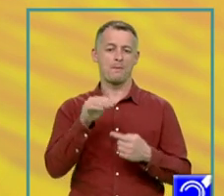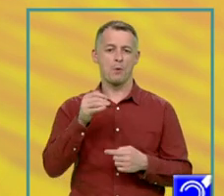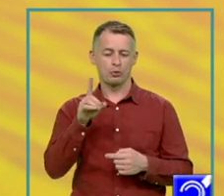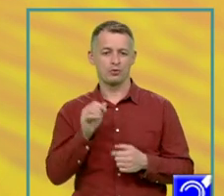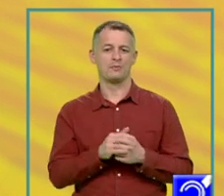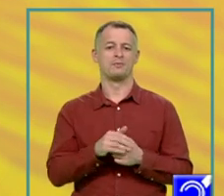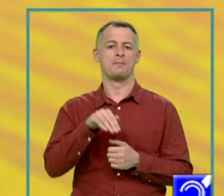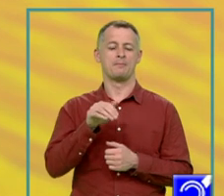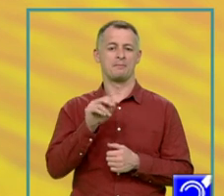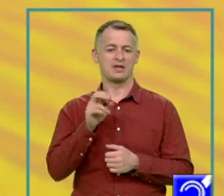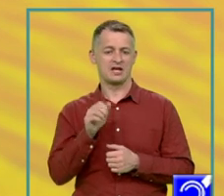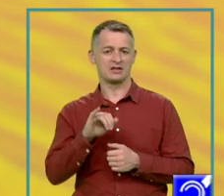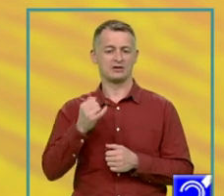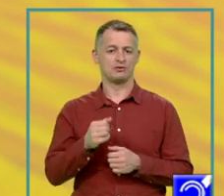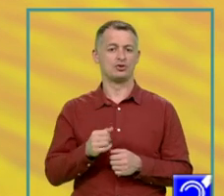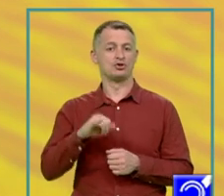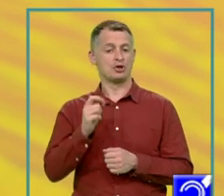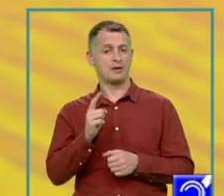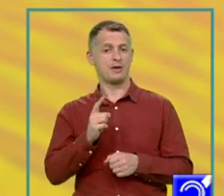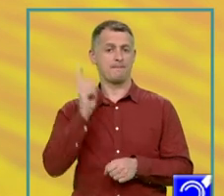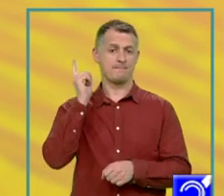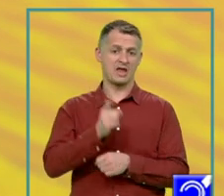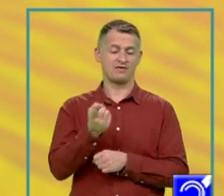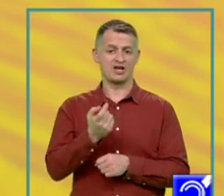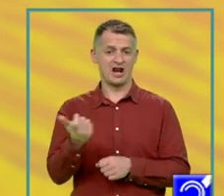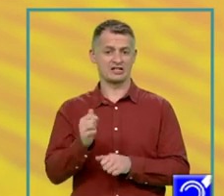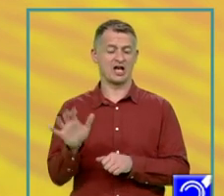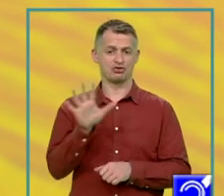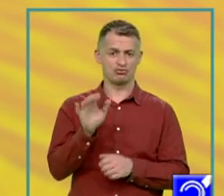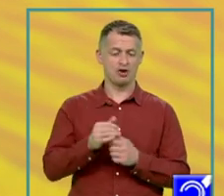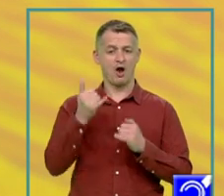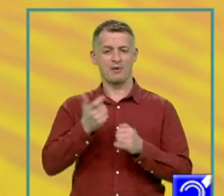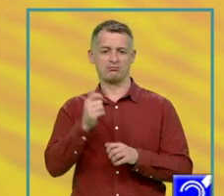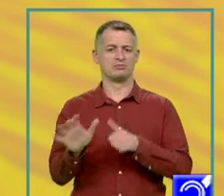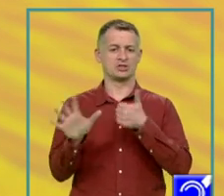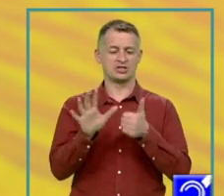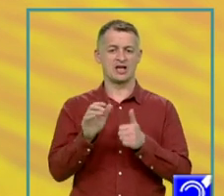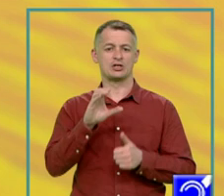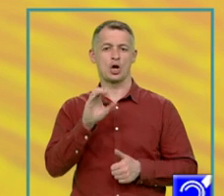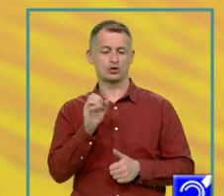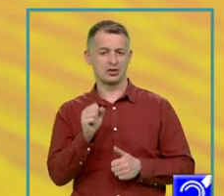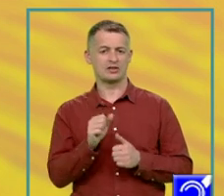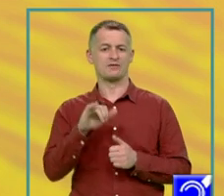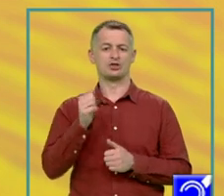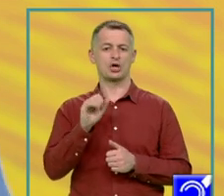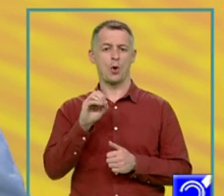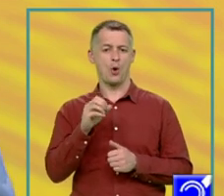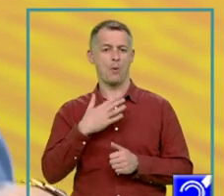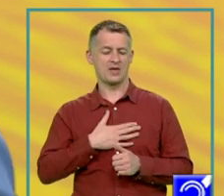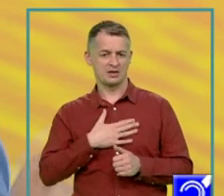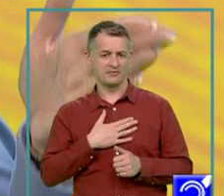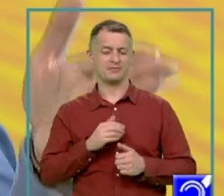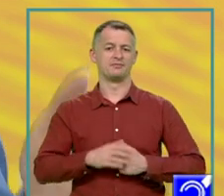modul indicativ vă și modul imperativ din clasa a cincea acum în clasa a șasea am învățat conjunctiv și condițional optativ ul